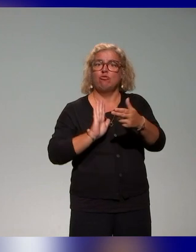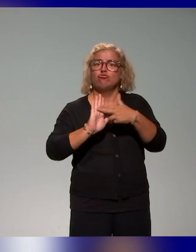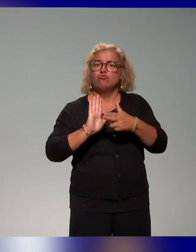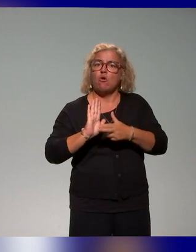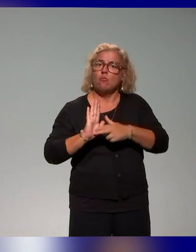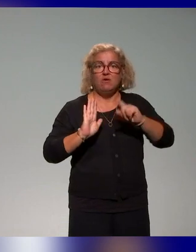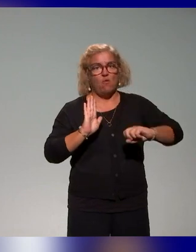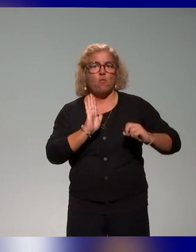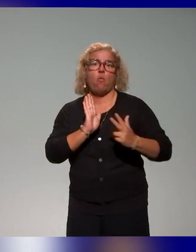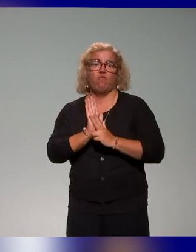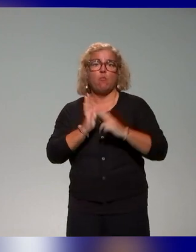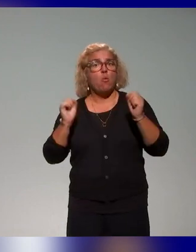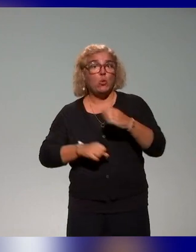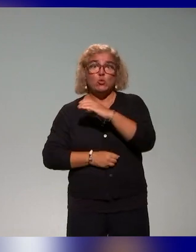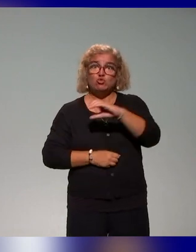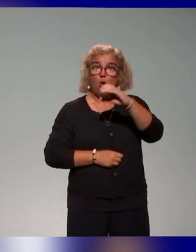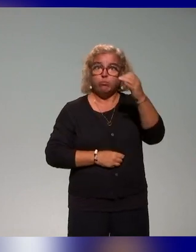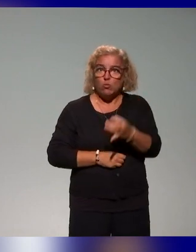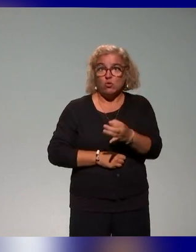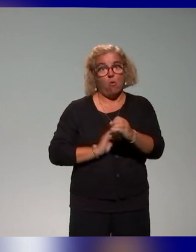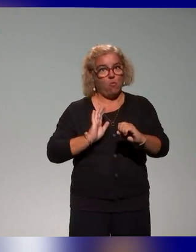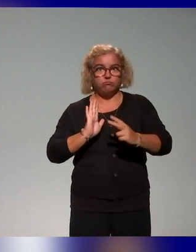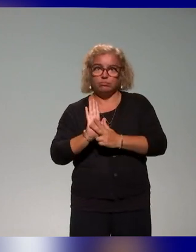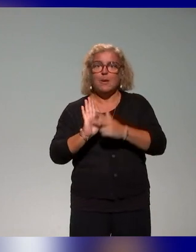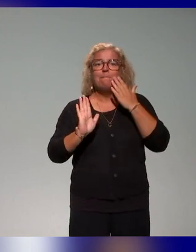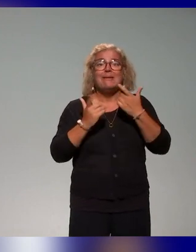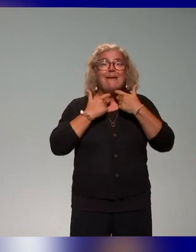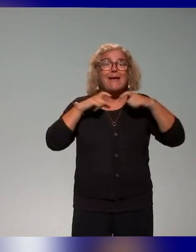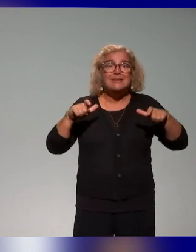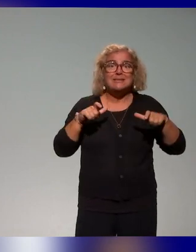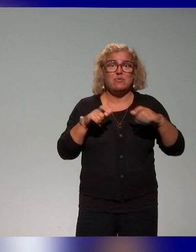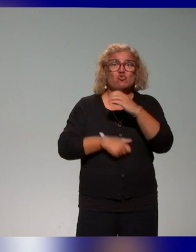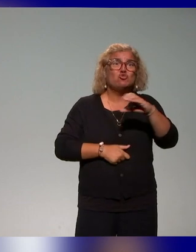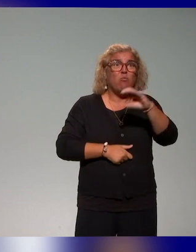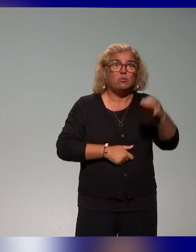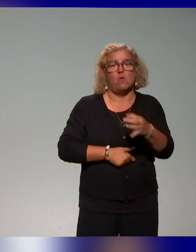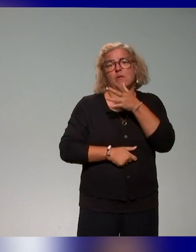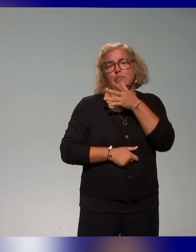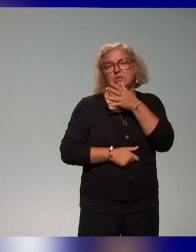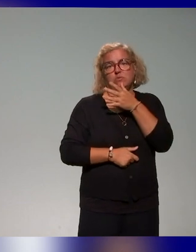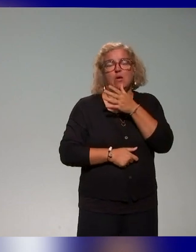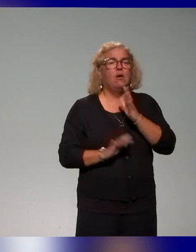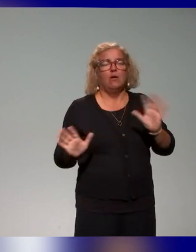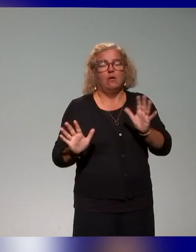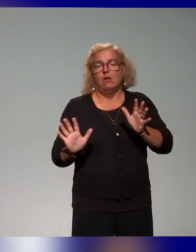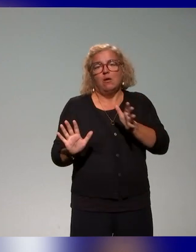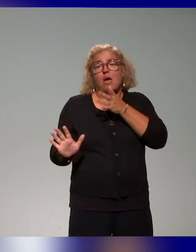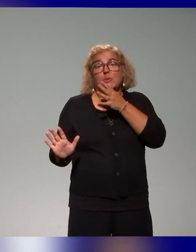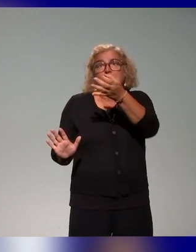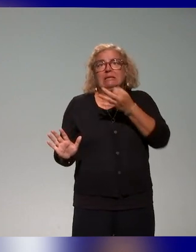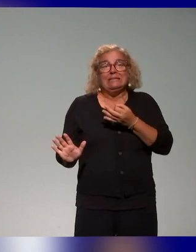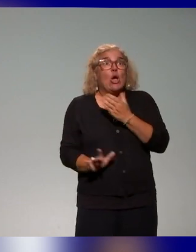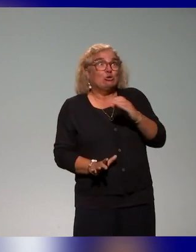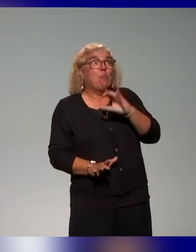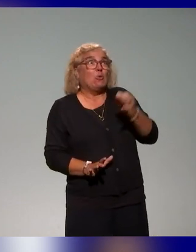être conforme. On peut être 100% conforme à une norme, on ne peut pas être 100% accessible. De grâce, ne venez pas me dire « je suis 100% accessible », je rigolerai très fort, ça